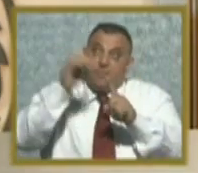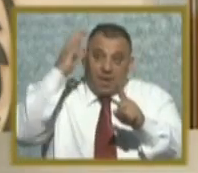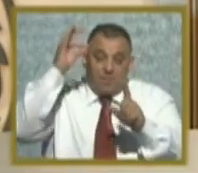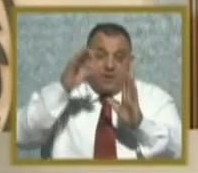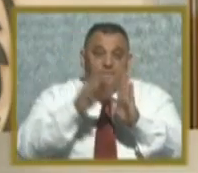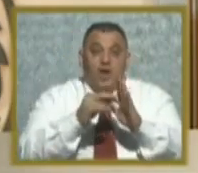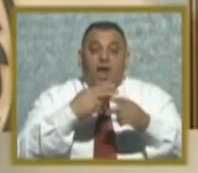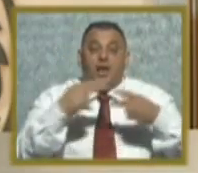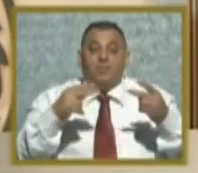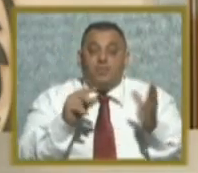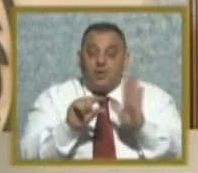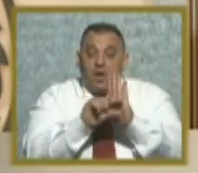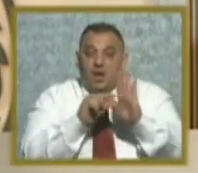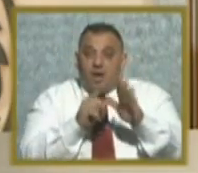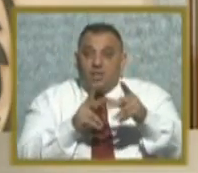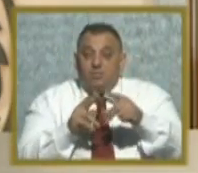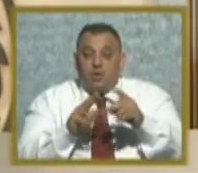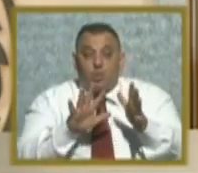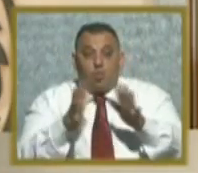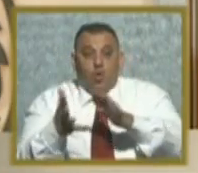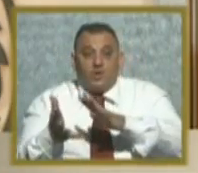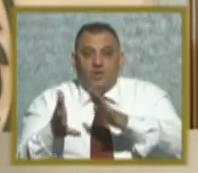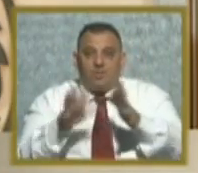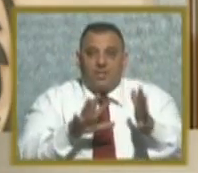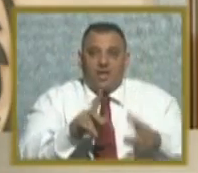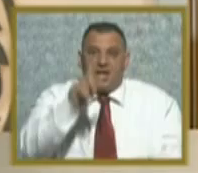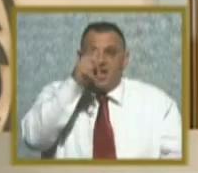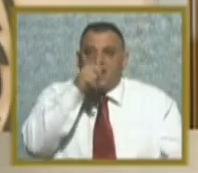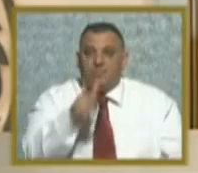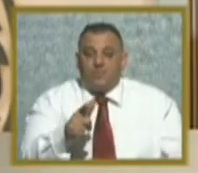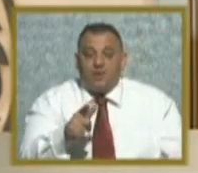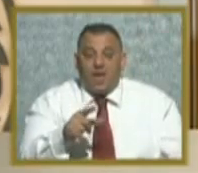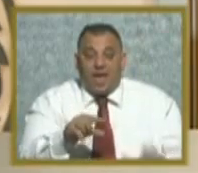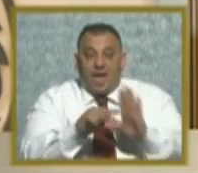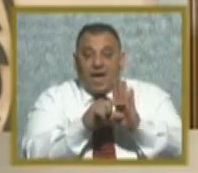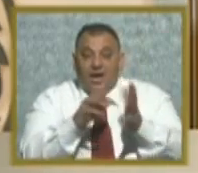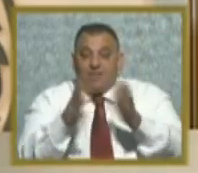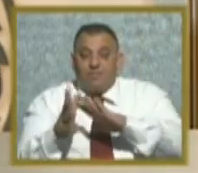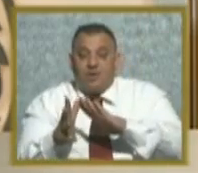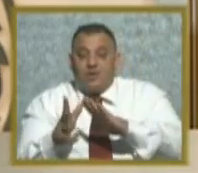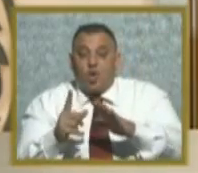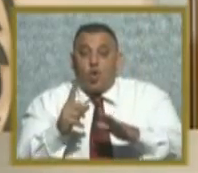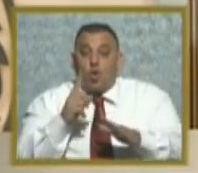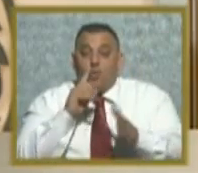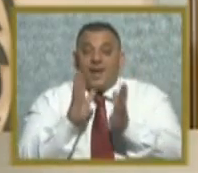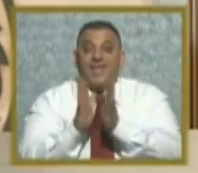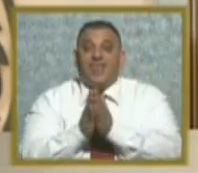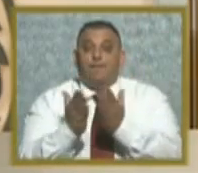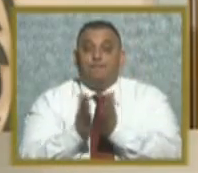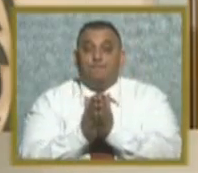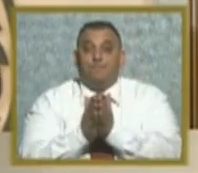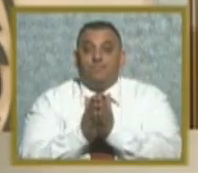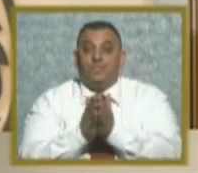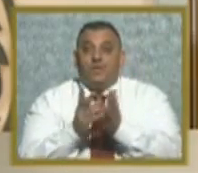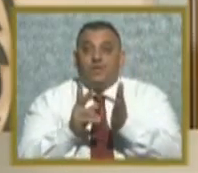ومنهم من يقول بأن هذه من المشتبهات، يقول جل وعلا منه آيات محكمات هن أم الكتاب وأخر متشابهات،